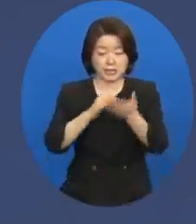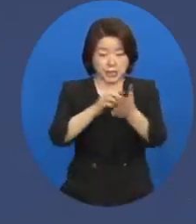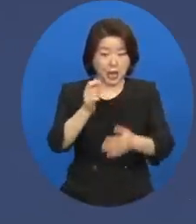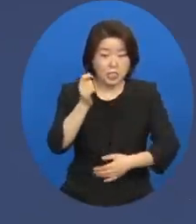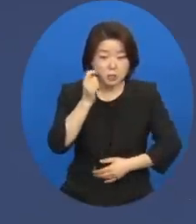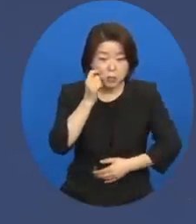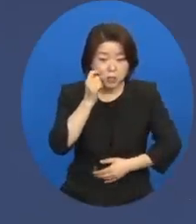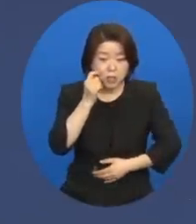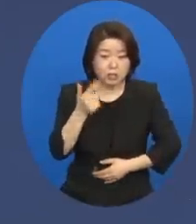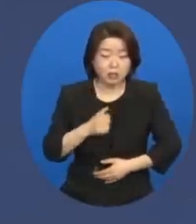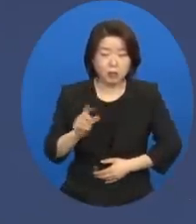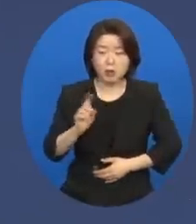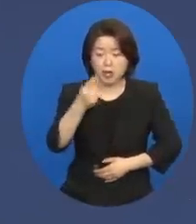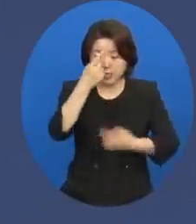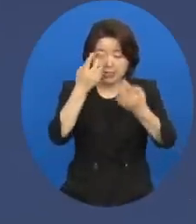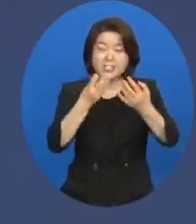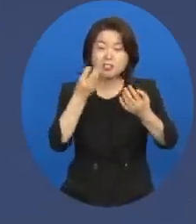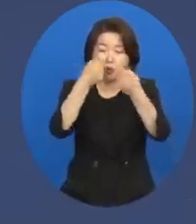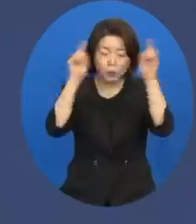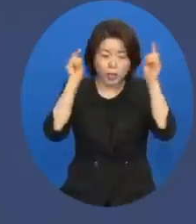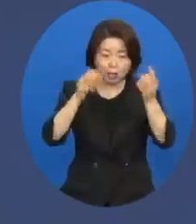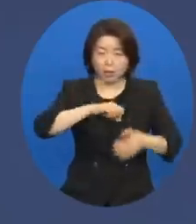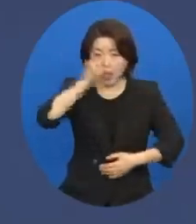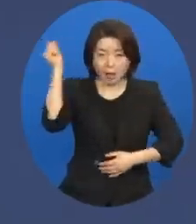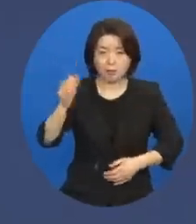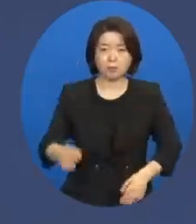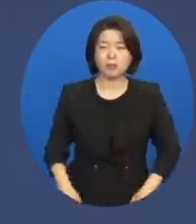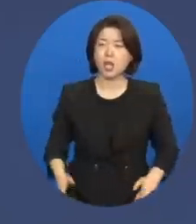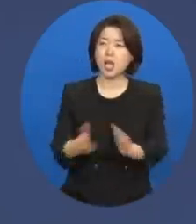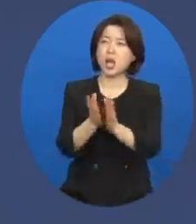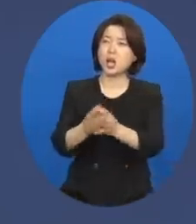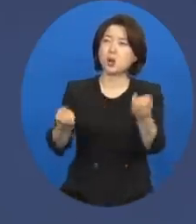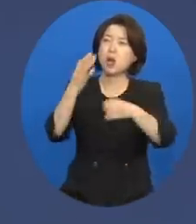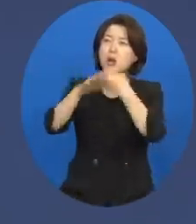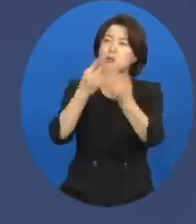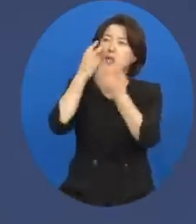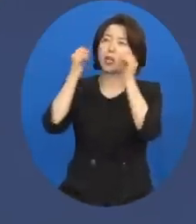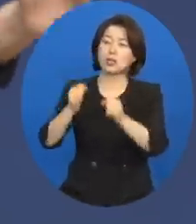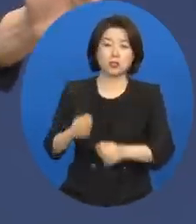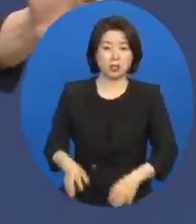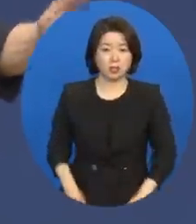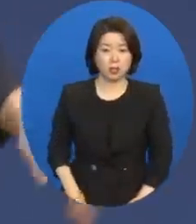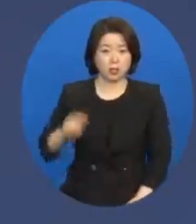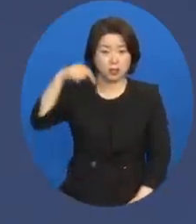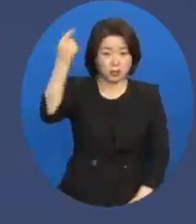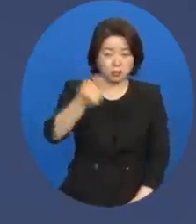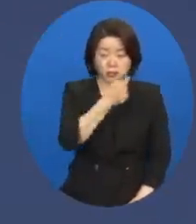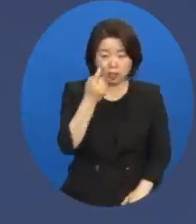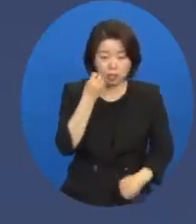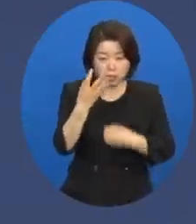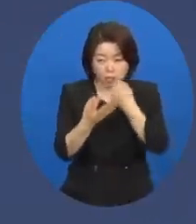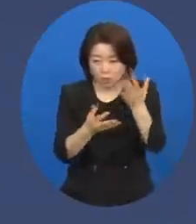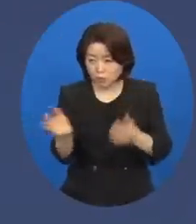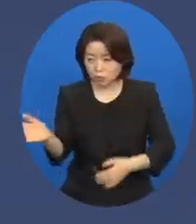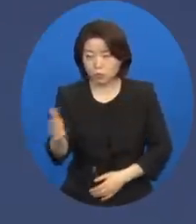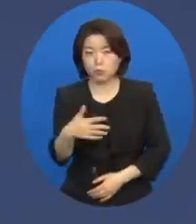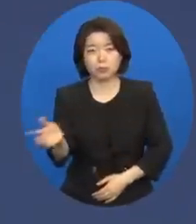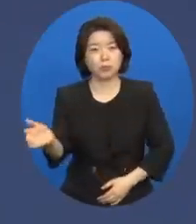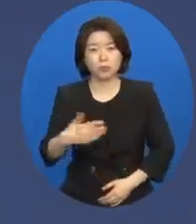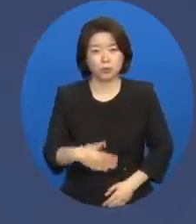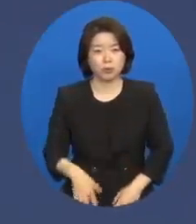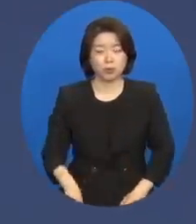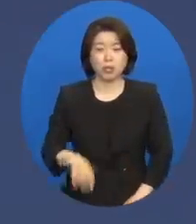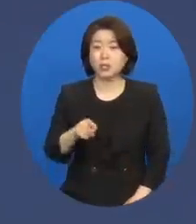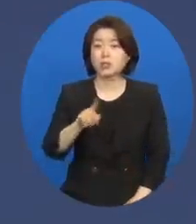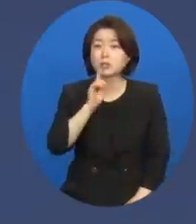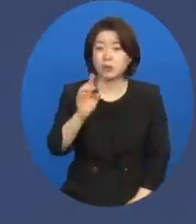서울대학을 들어갔습니다. 할렐루야, 하나님 살아계십니다. 그 이후에 간증을 거의 못 들었어요. 그 말은